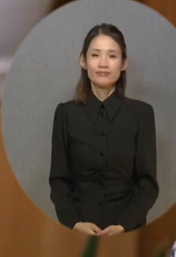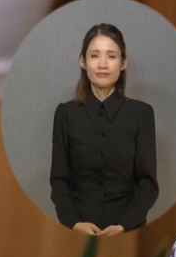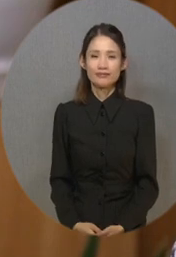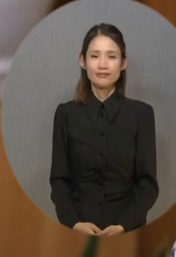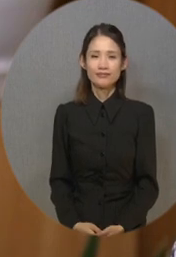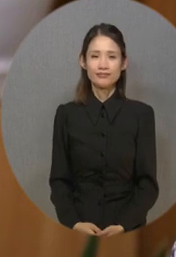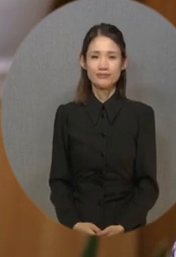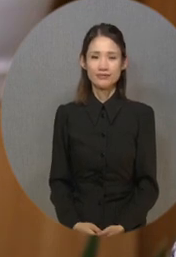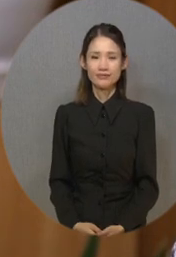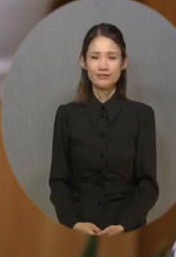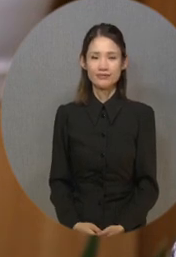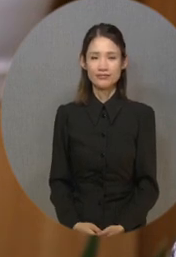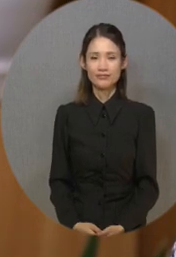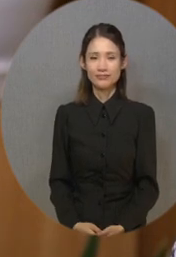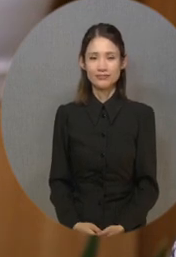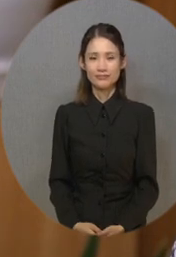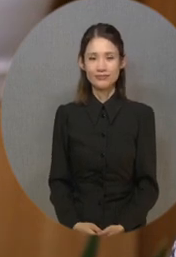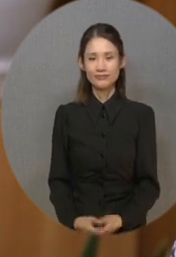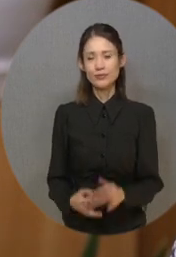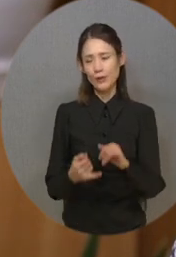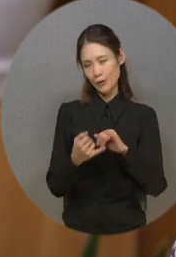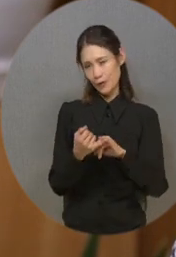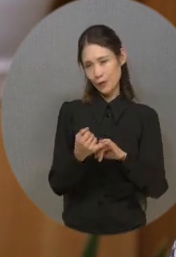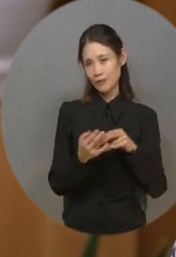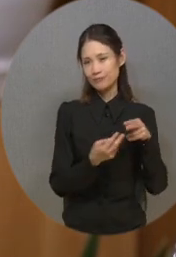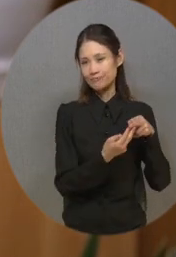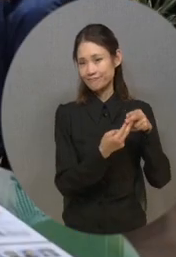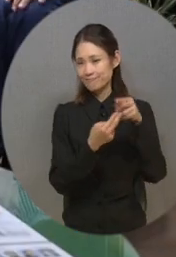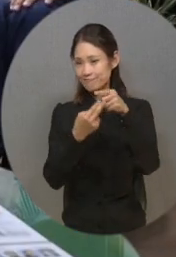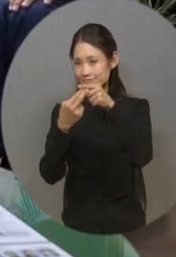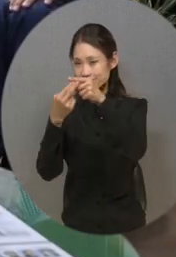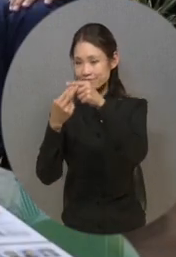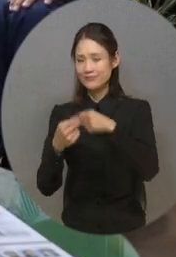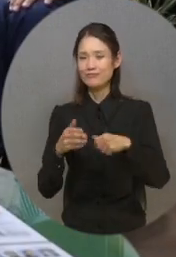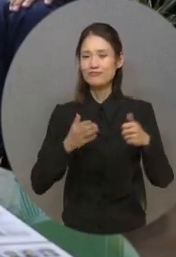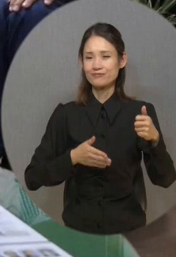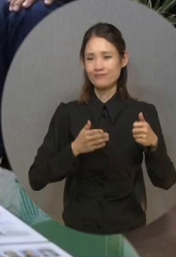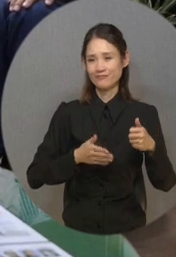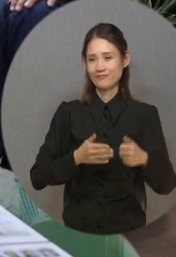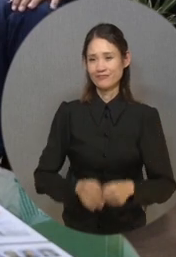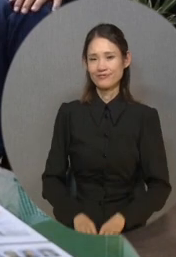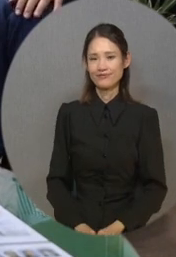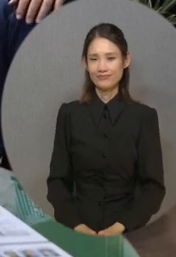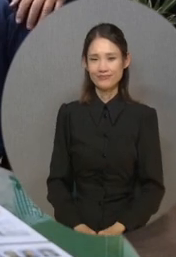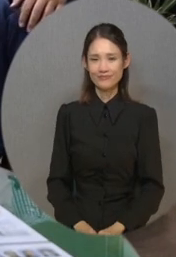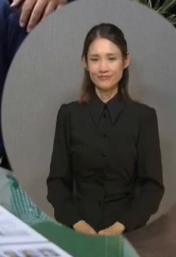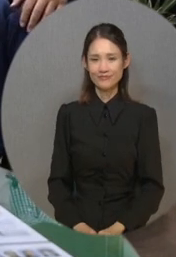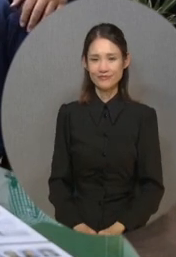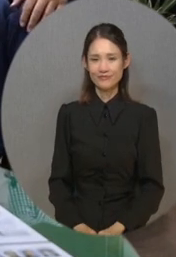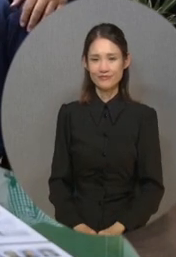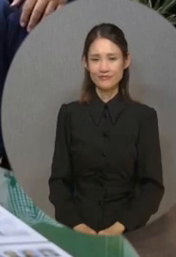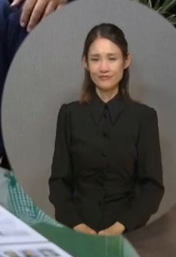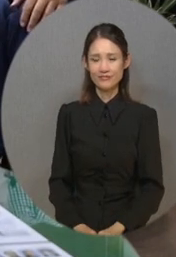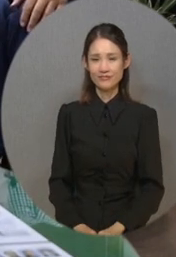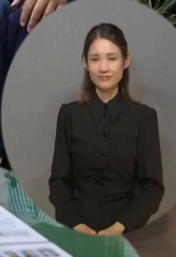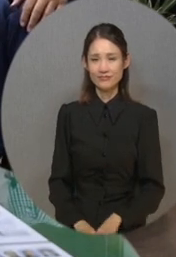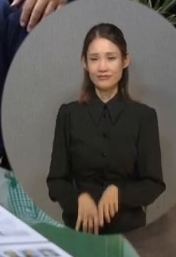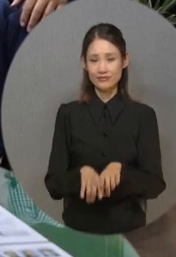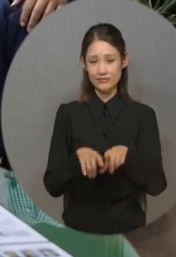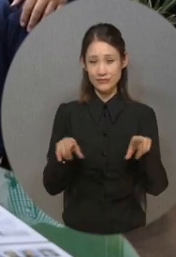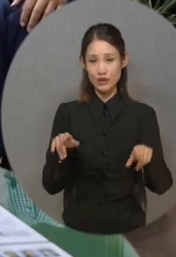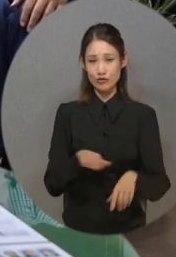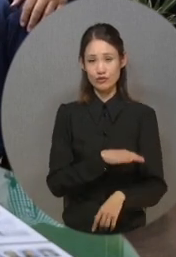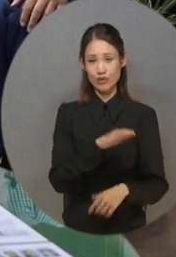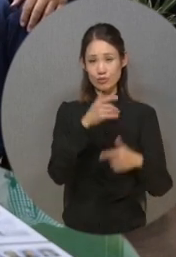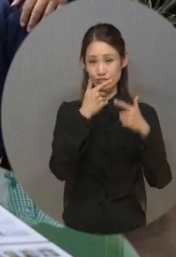그래서 송도에 케이블카를 꼭 타시길 제가 꼭 가봐야 되겠습니다. 무조건 가셔야 되고 네. 그다음에 뭐 일반적으로